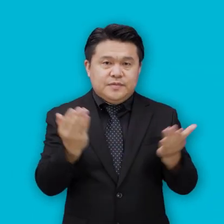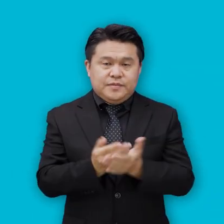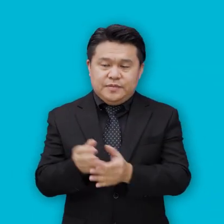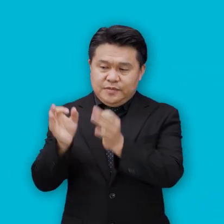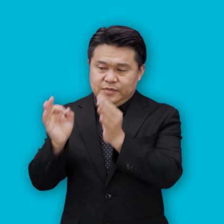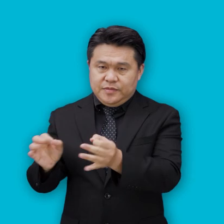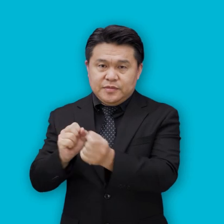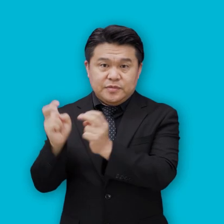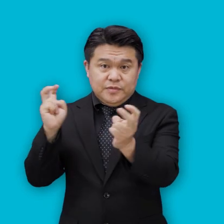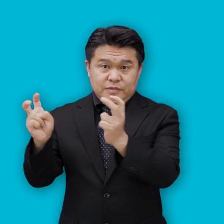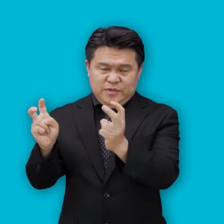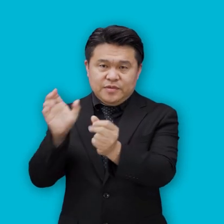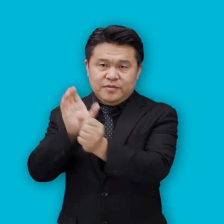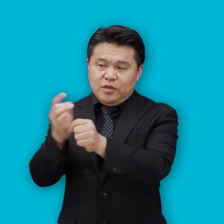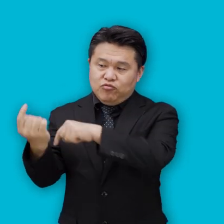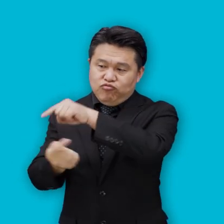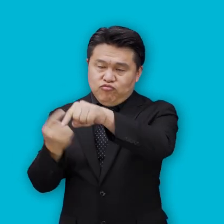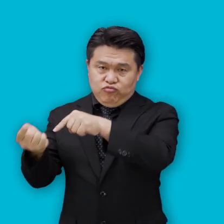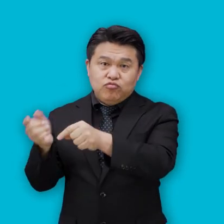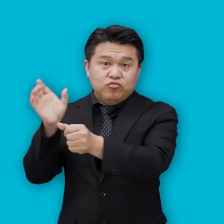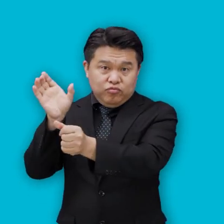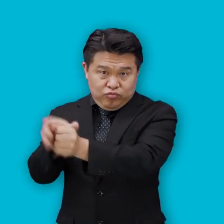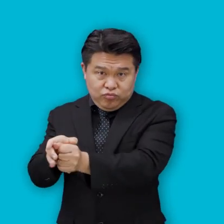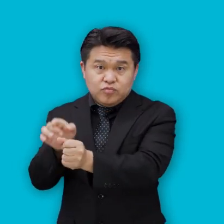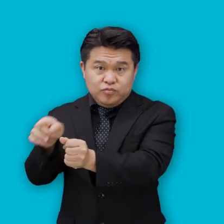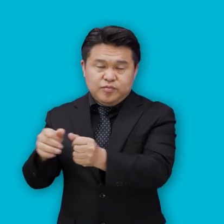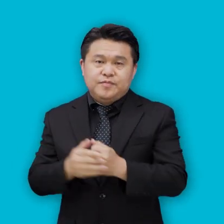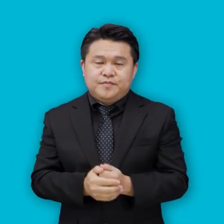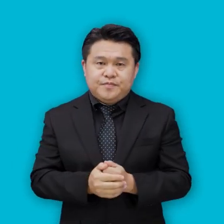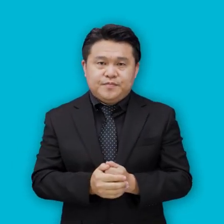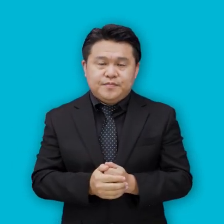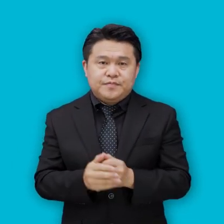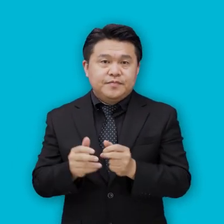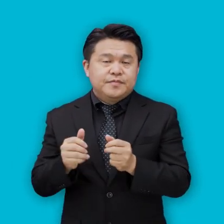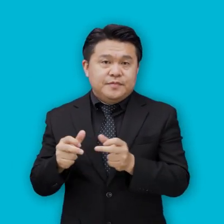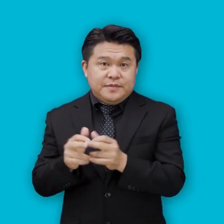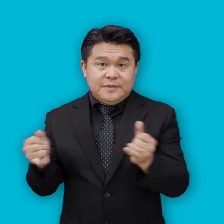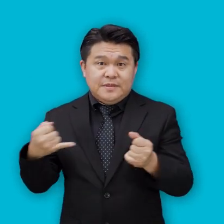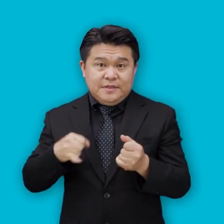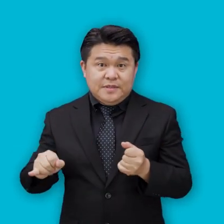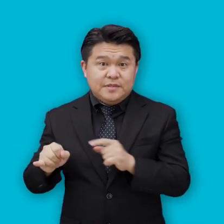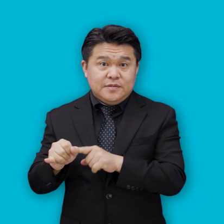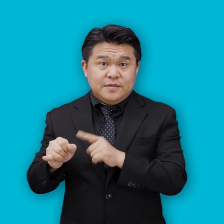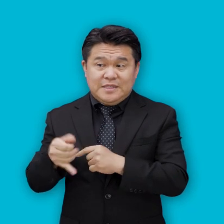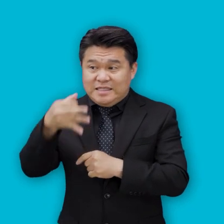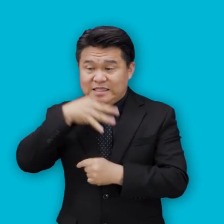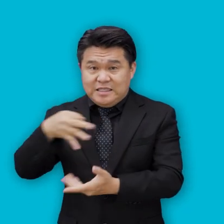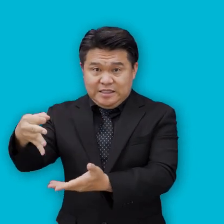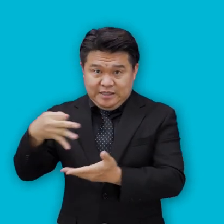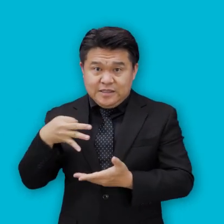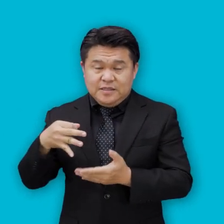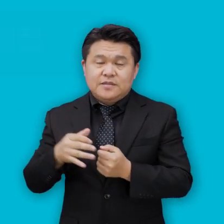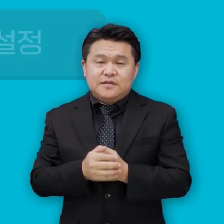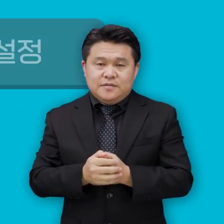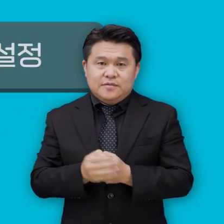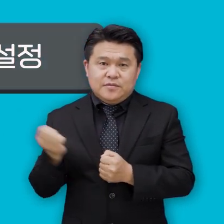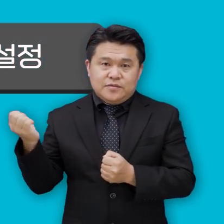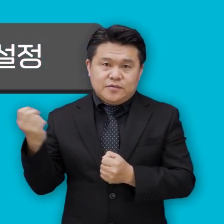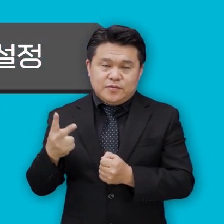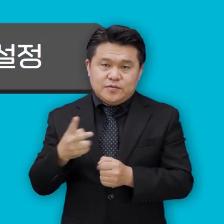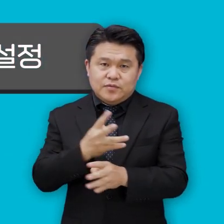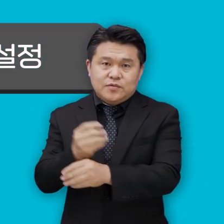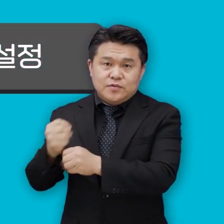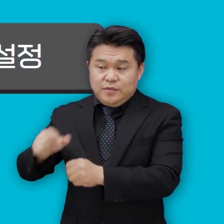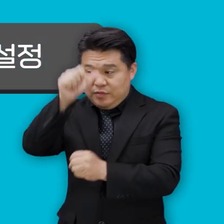은행, 증권회사 등 신탁회사의 신탁상품으로 가입하고 장애인인 딸이 신탁의 이익을 전부 수령하고